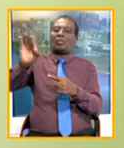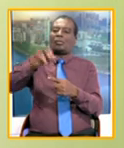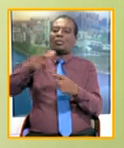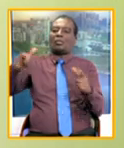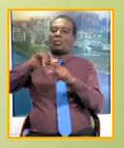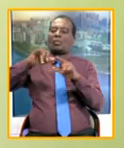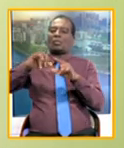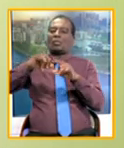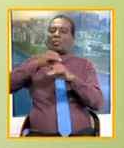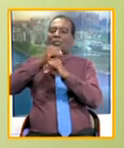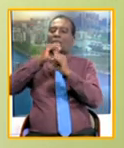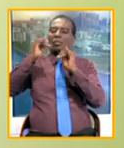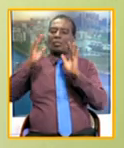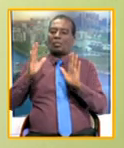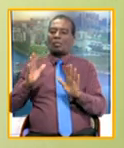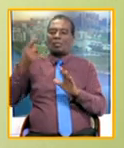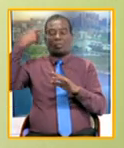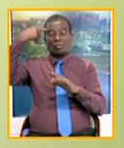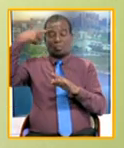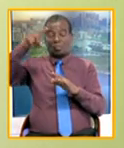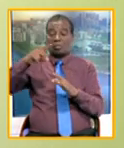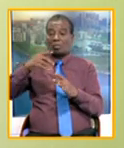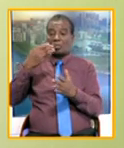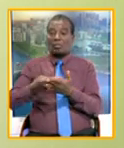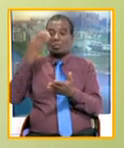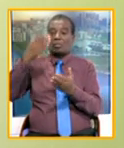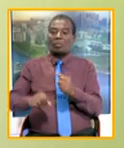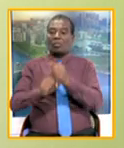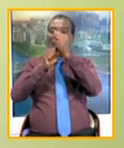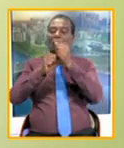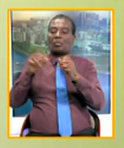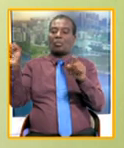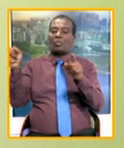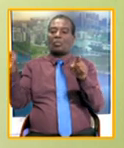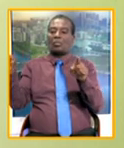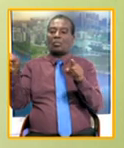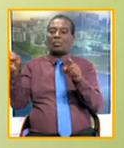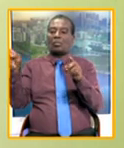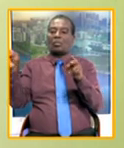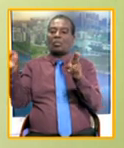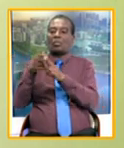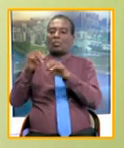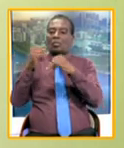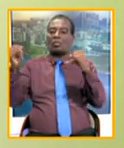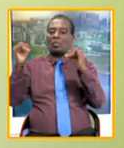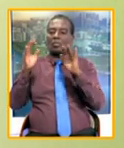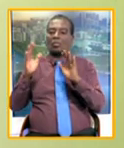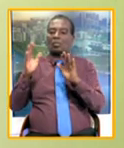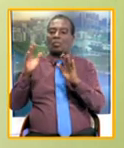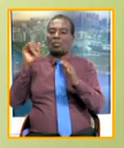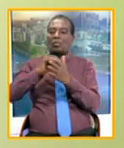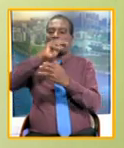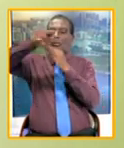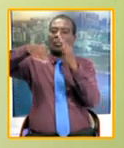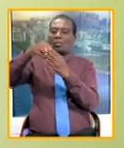entreprises. Pour le fonds de soutien aux PME, FSPME, c'est un